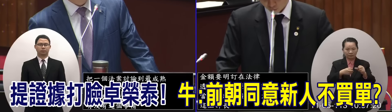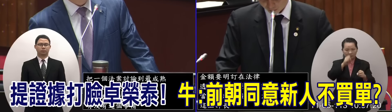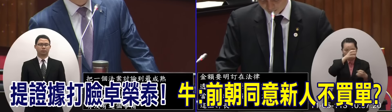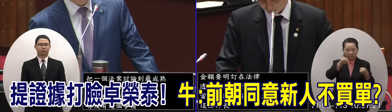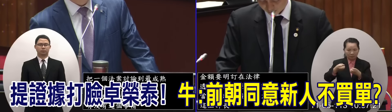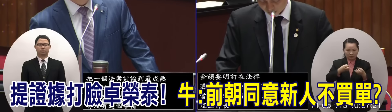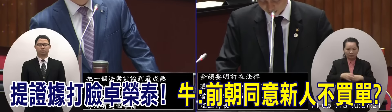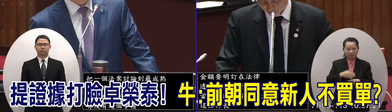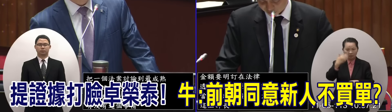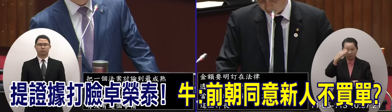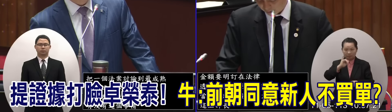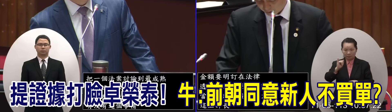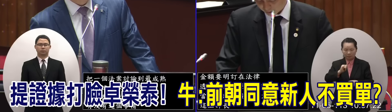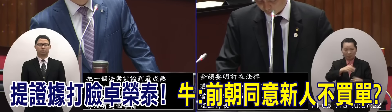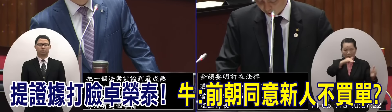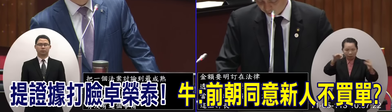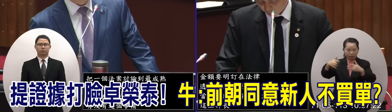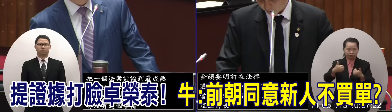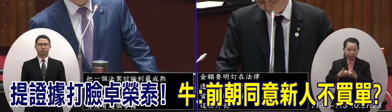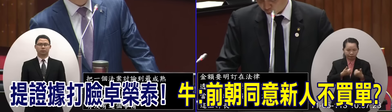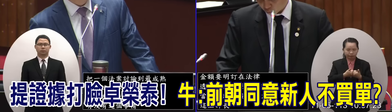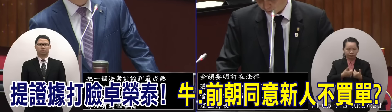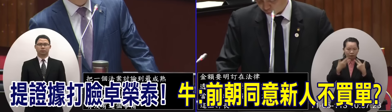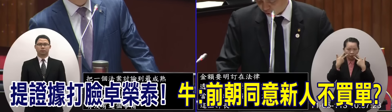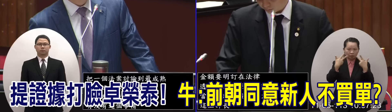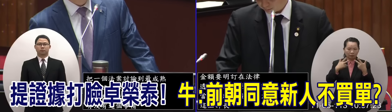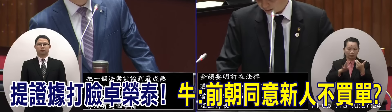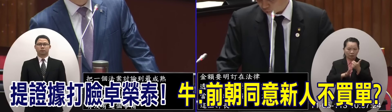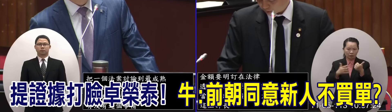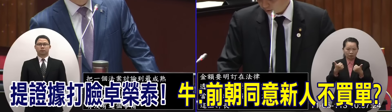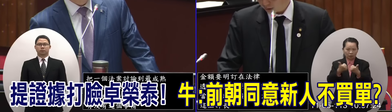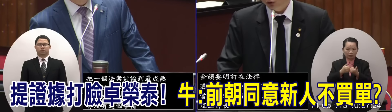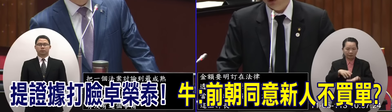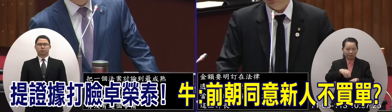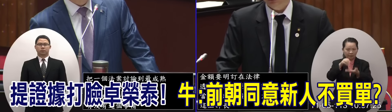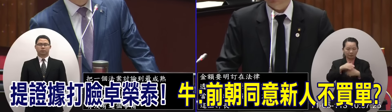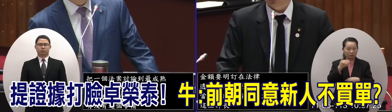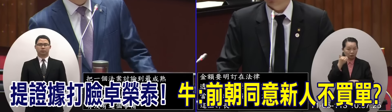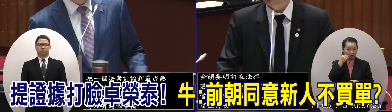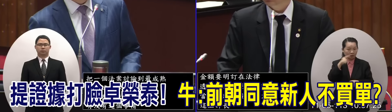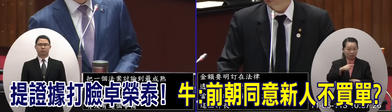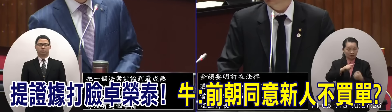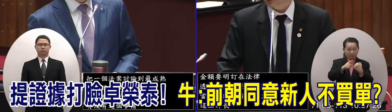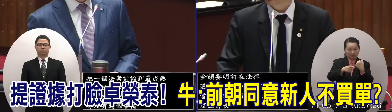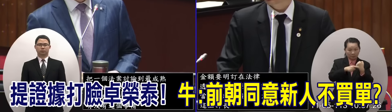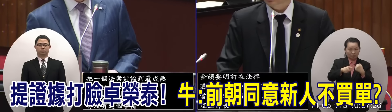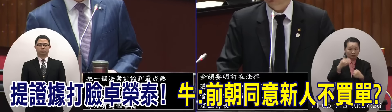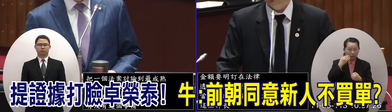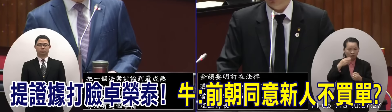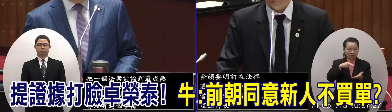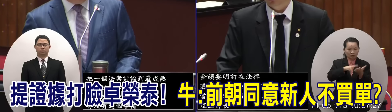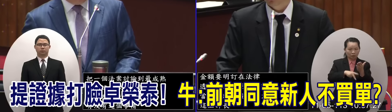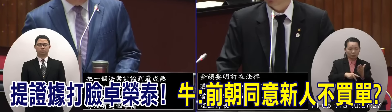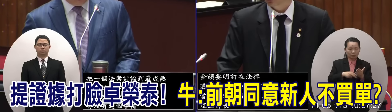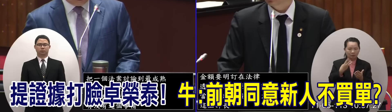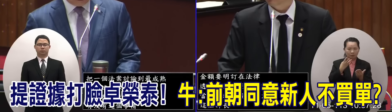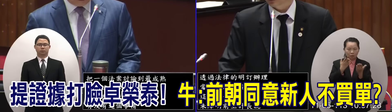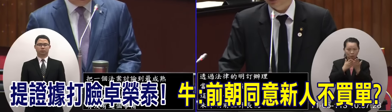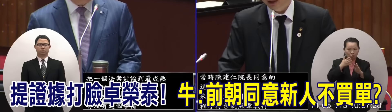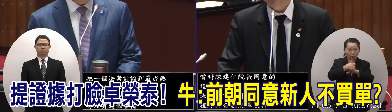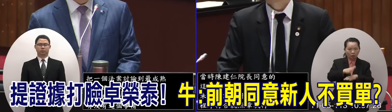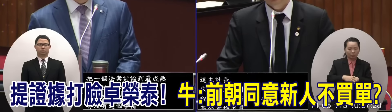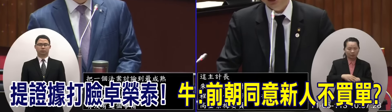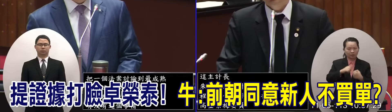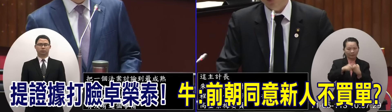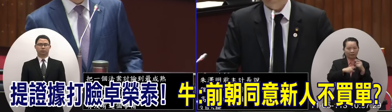高金素梅委员这个召集。这个原民会的副主委古仲讲说，倘若这个条文经过大院的三读通过，我们就要依法来